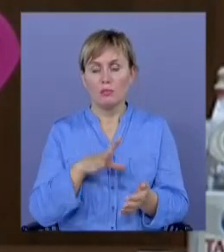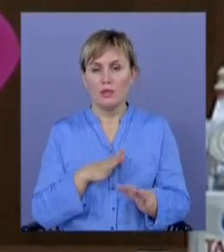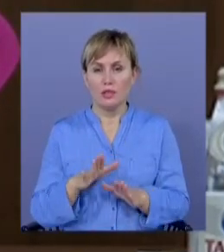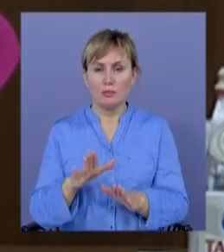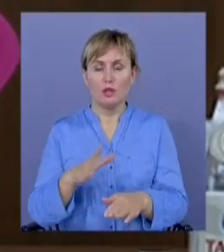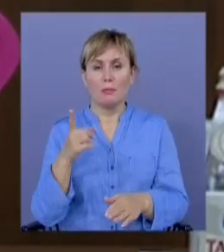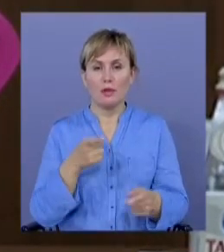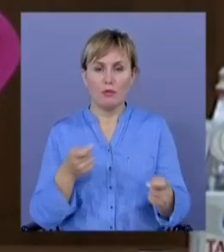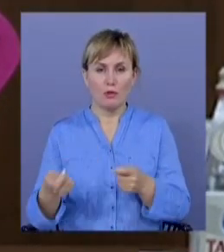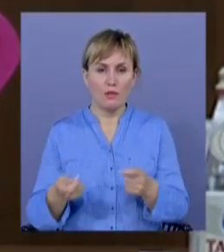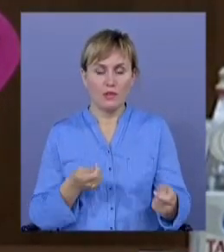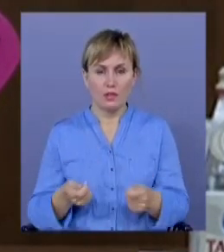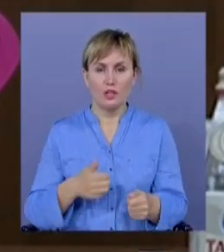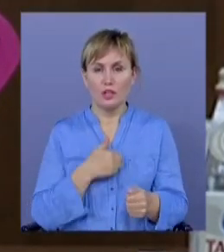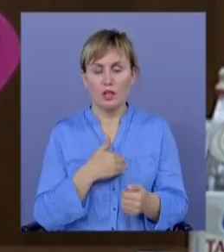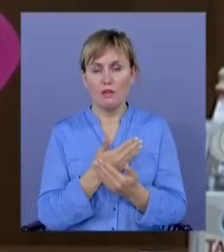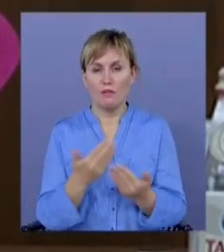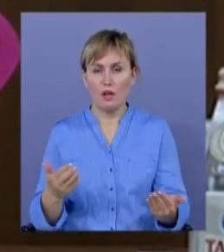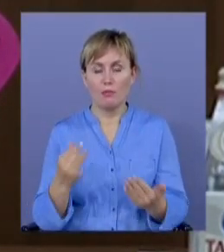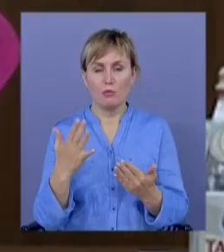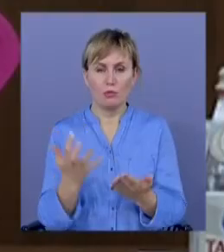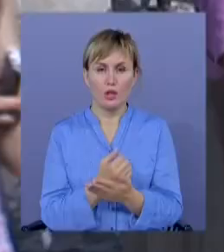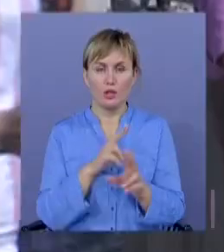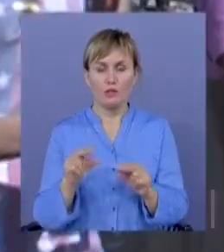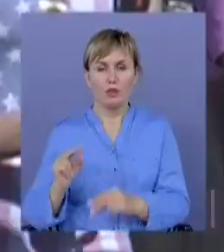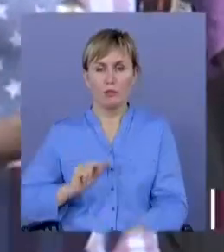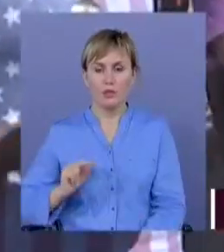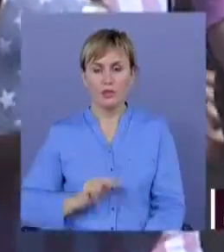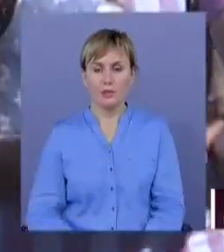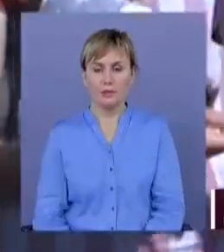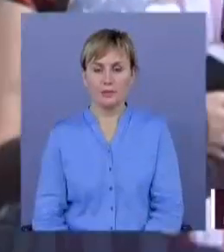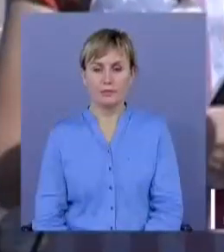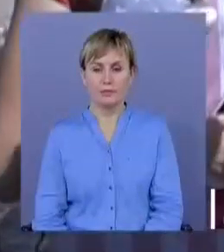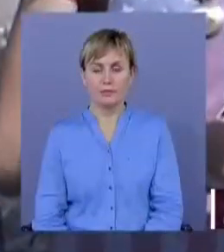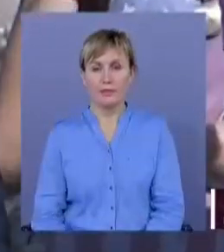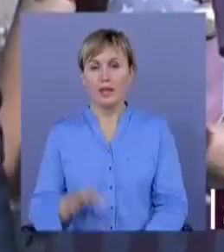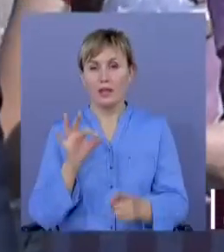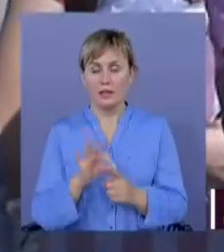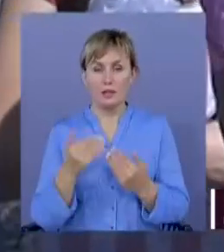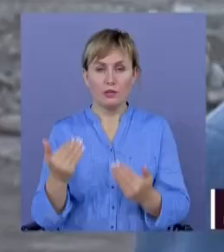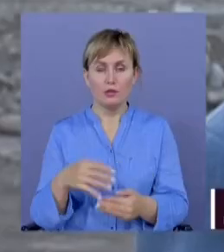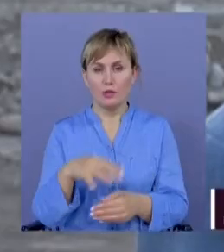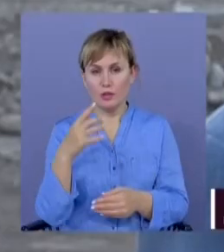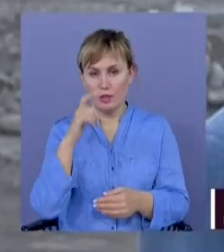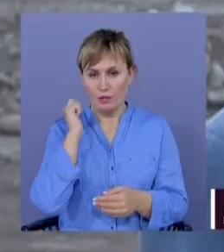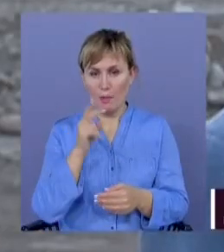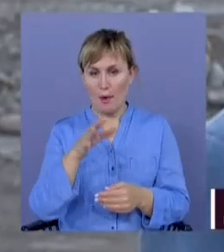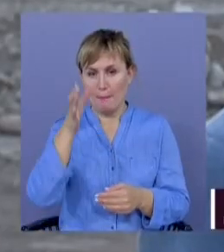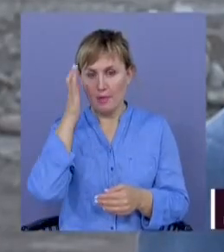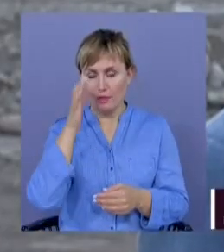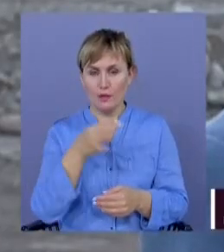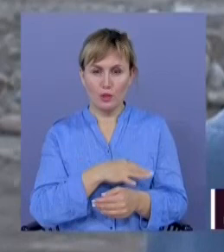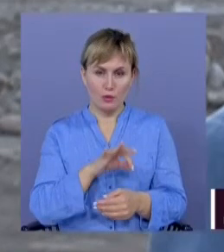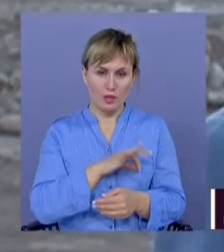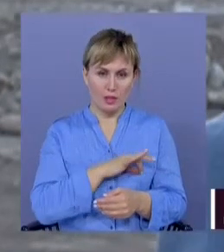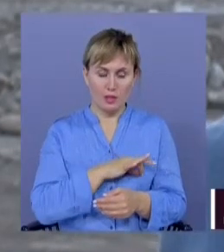заместителем первого руководителя. Желаю вам и ему удачи в работе. Сайфеденову 44 года. По образованию он